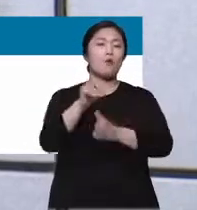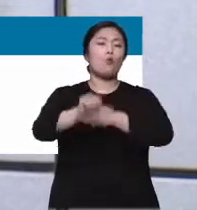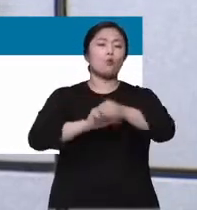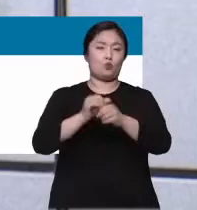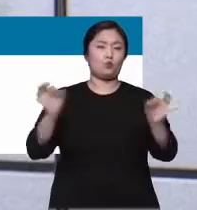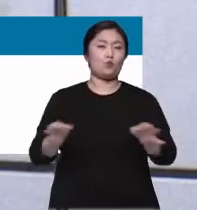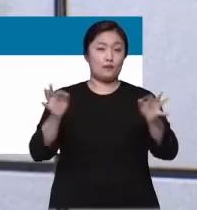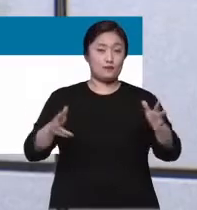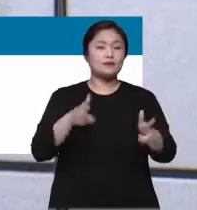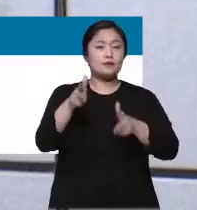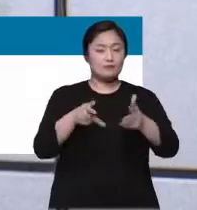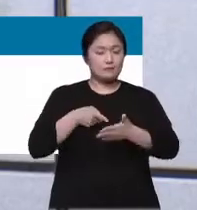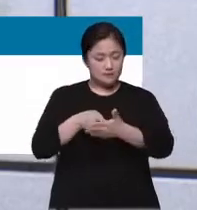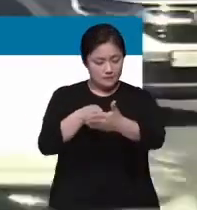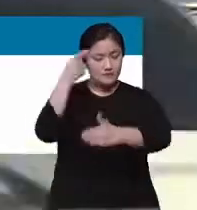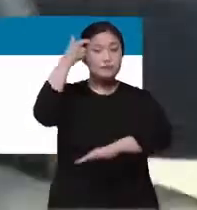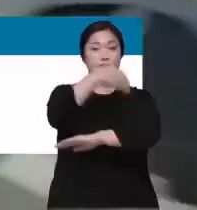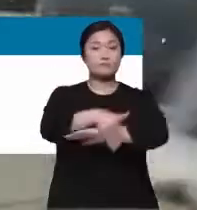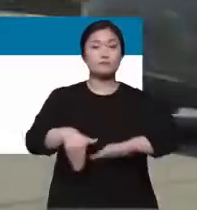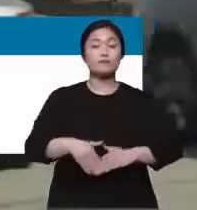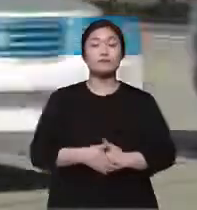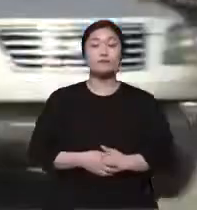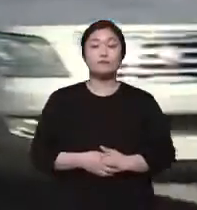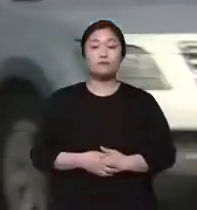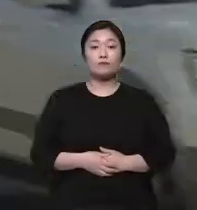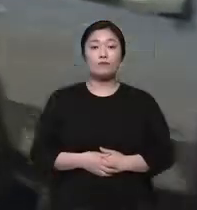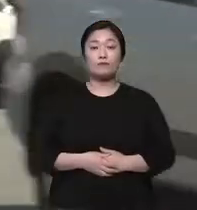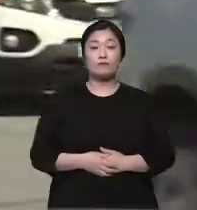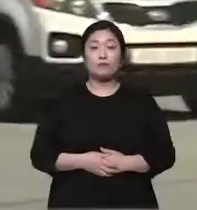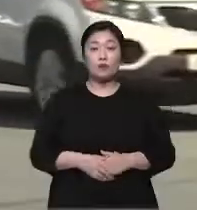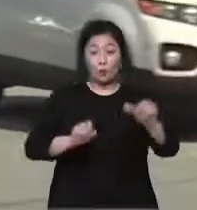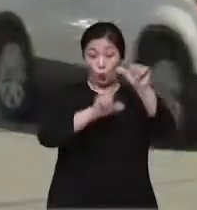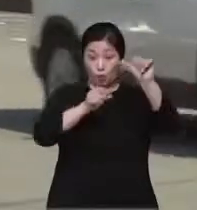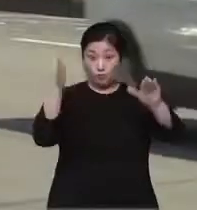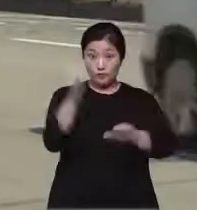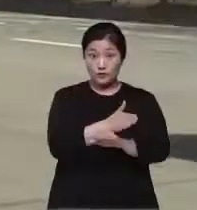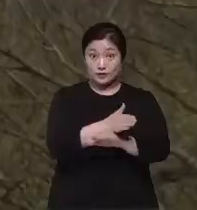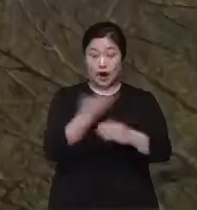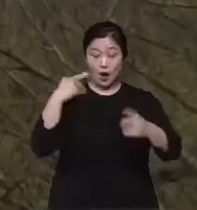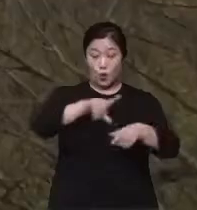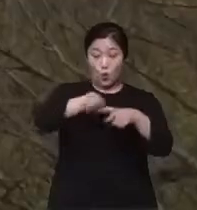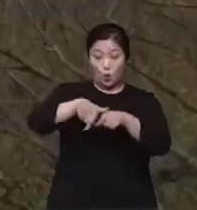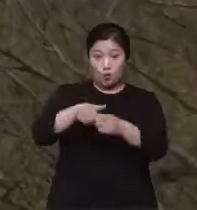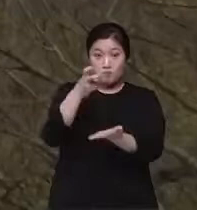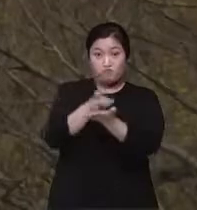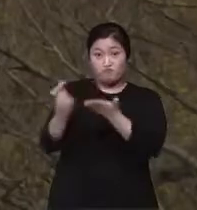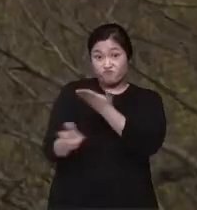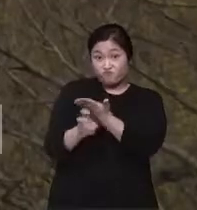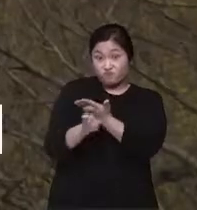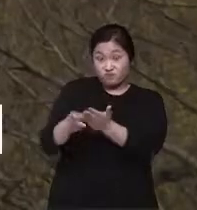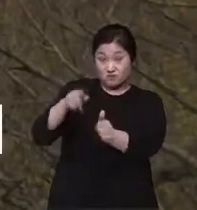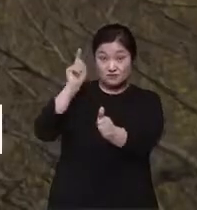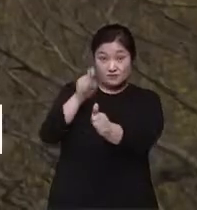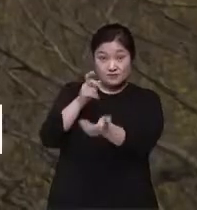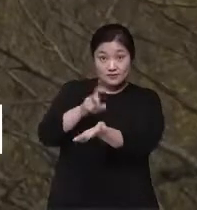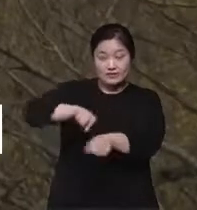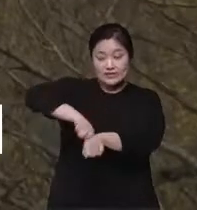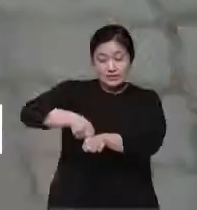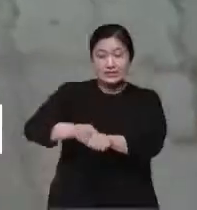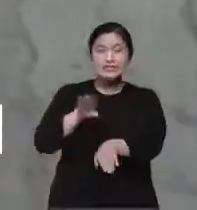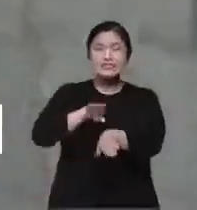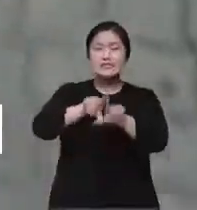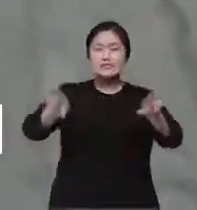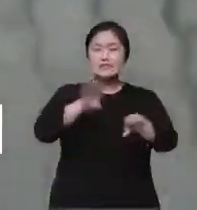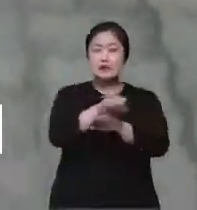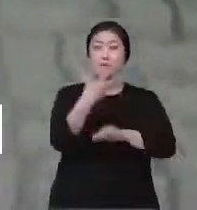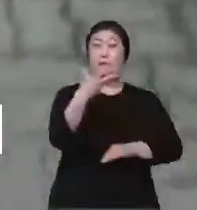5년간 좀더 여개 사업을 추진하는 겁니다 5월부터는 스쿨존 출연 불법주정차 과태료 레 승용차 기존